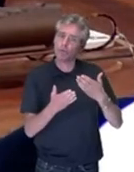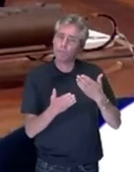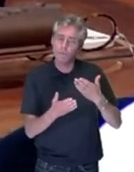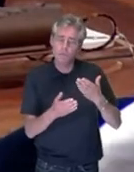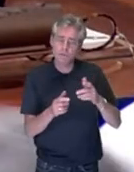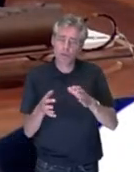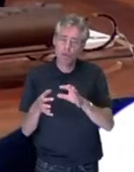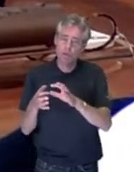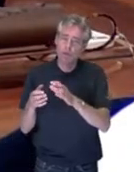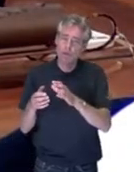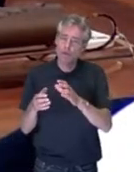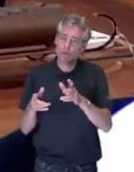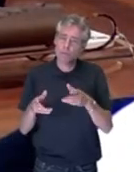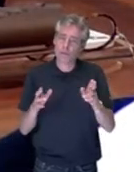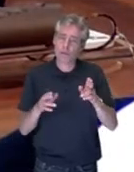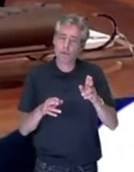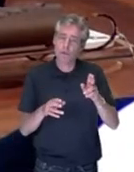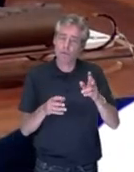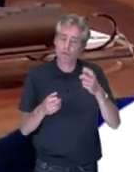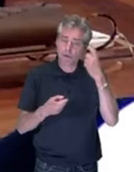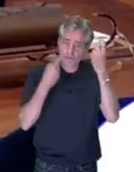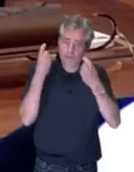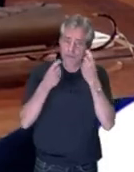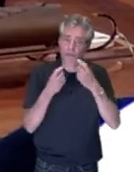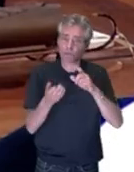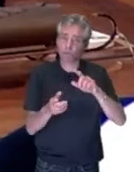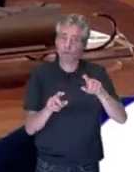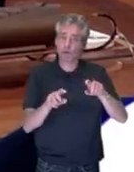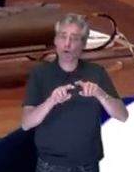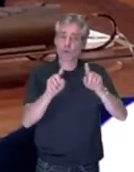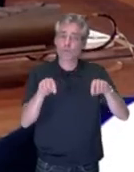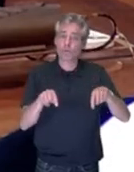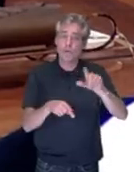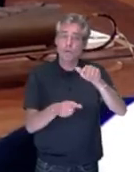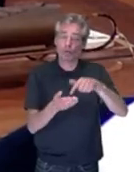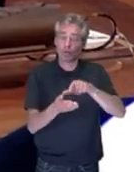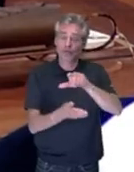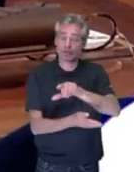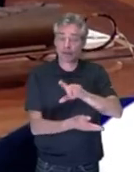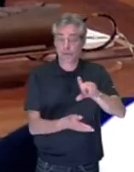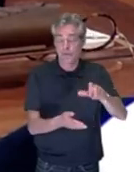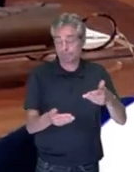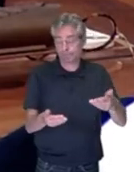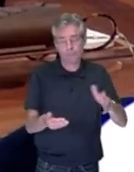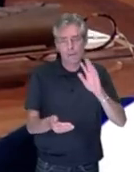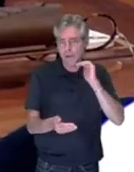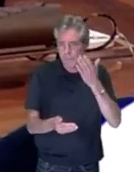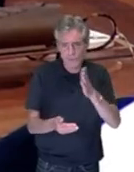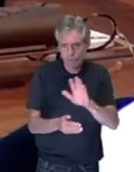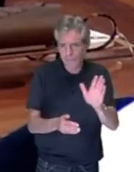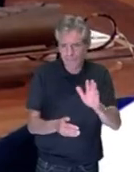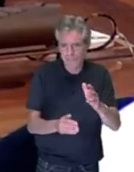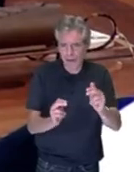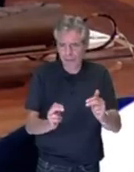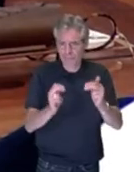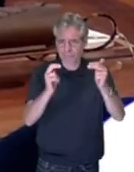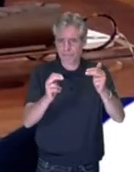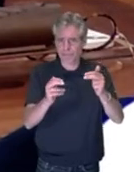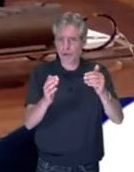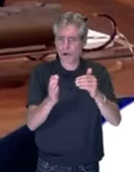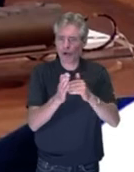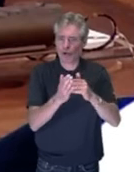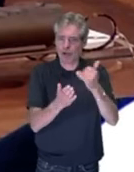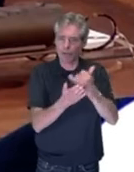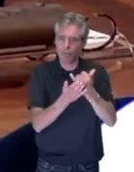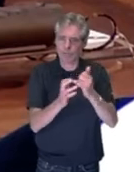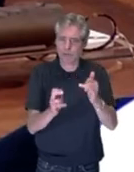travaux sur le budget 2023, qu'il n'était pas nécessaire d'augmenter encore la fiscalité